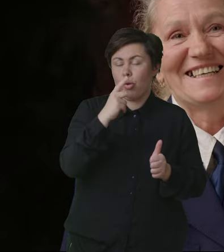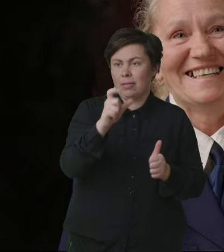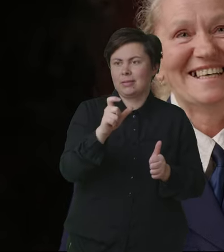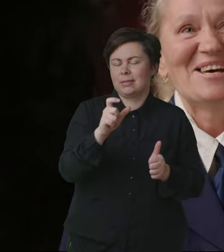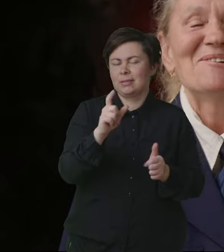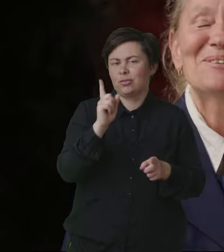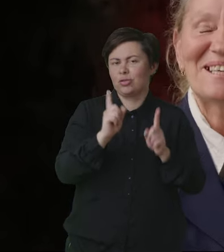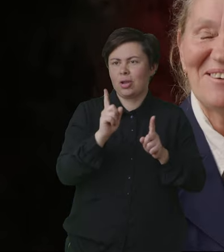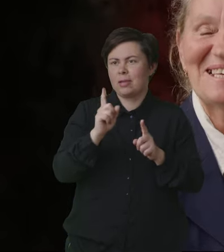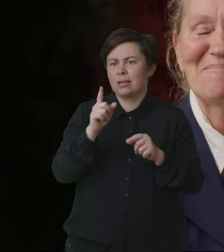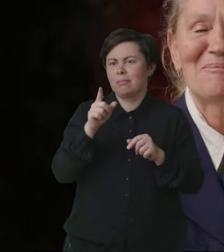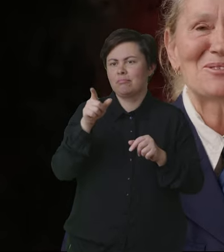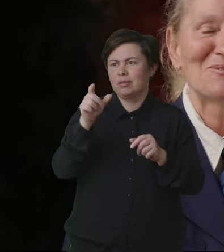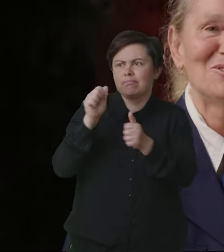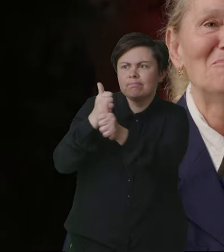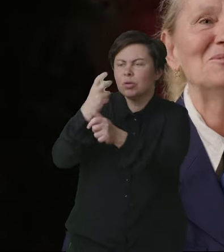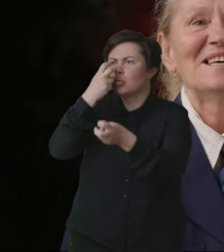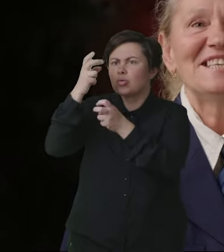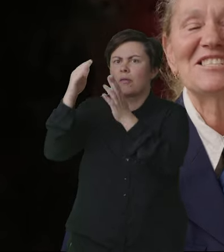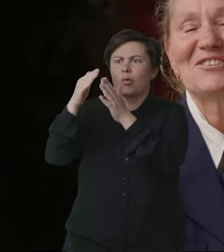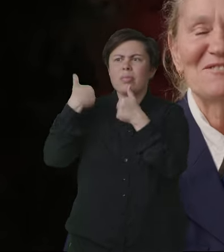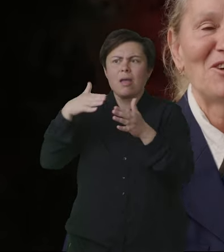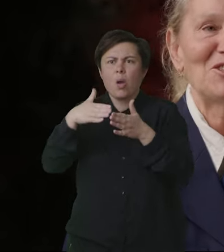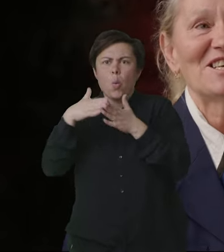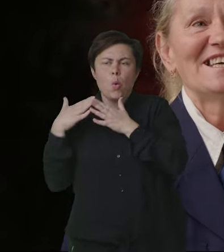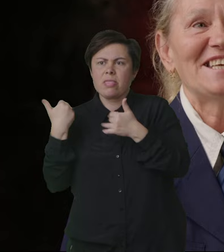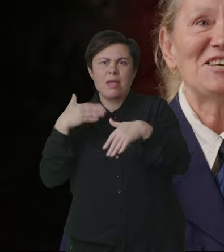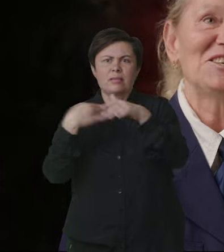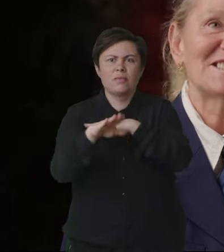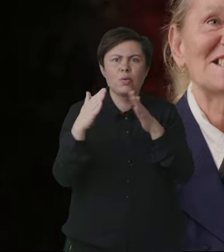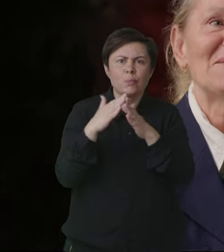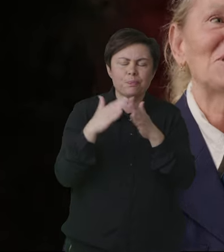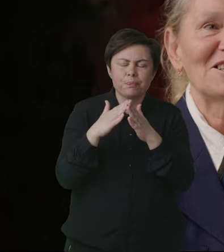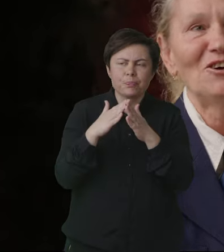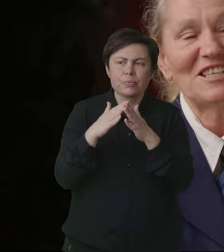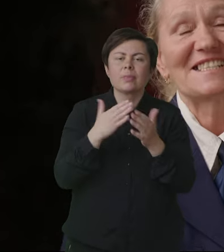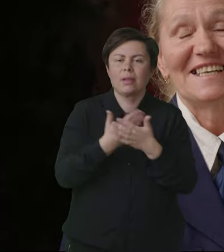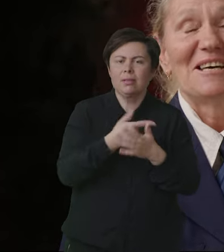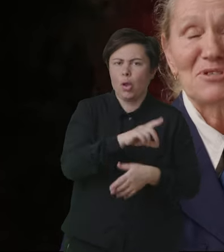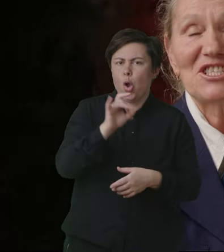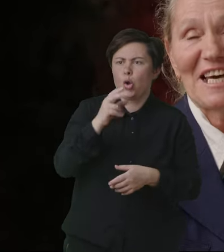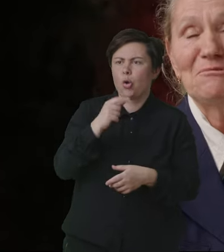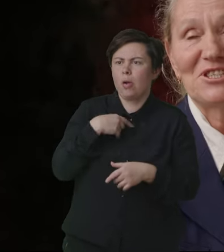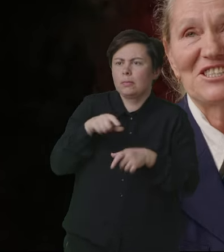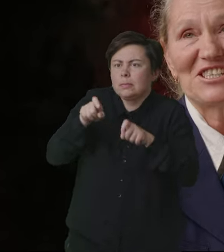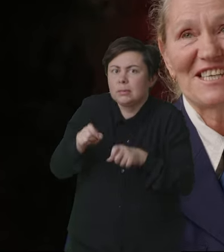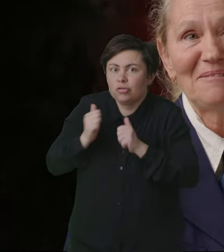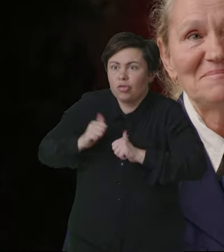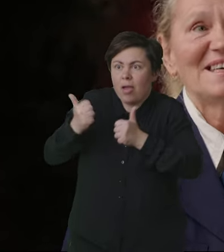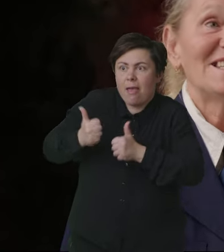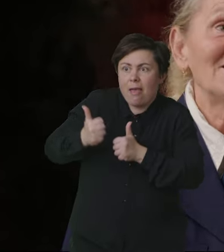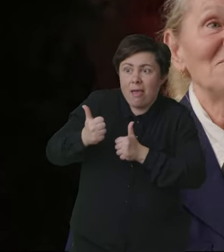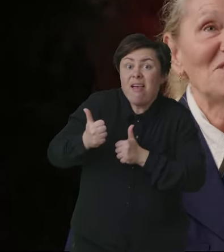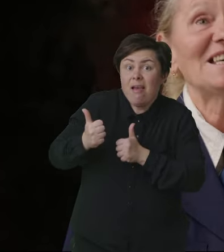się tak ukrywali po prostu w domu, nie chcąc wyjść, nie? I czasami ten goniec przyczaił się gdzieś